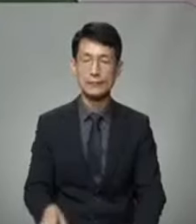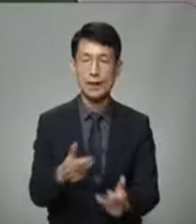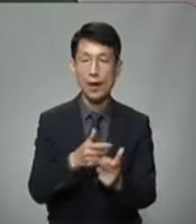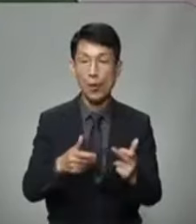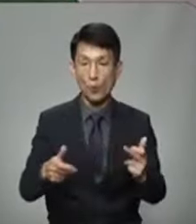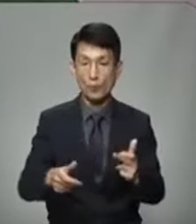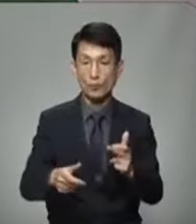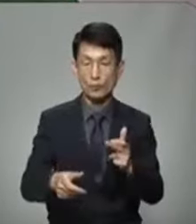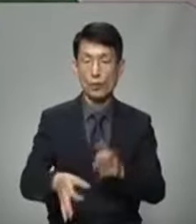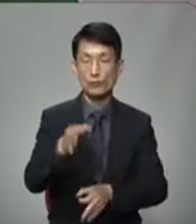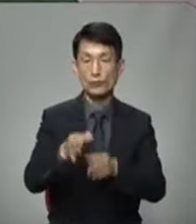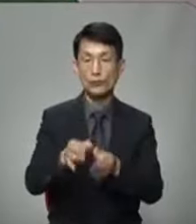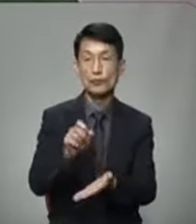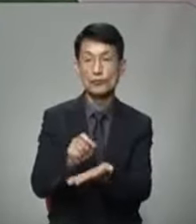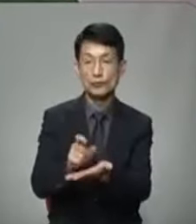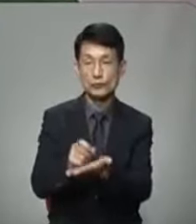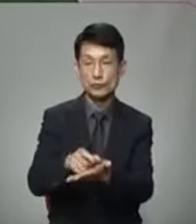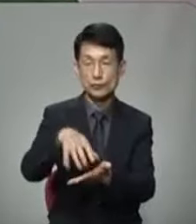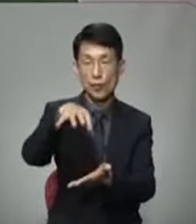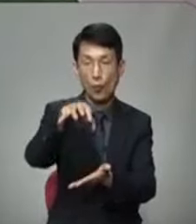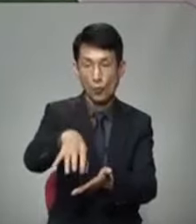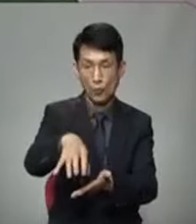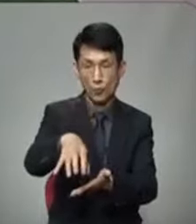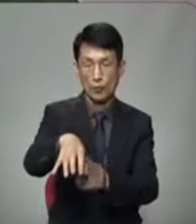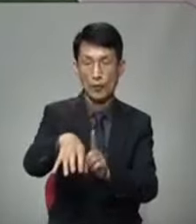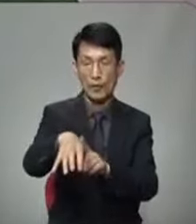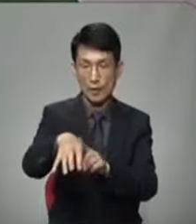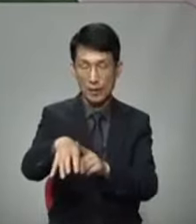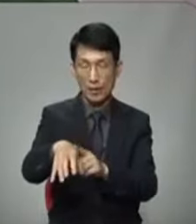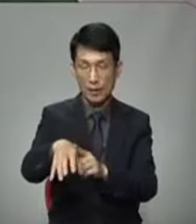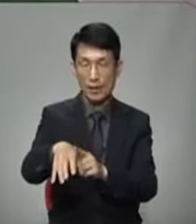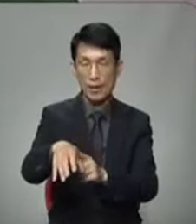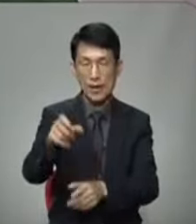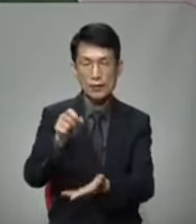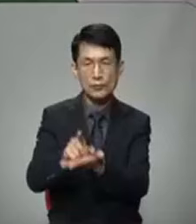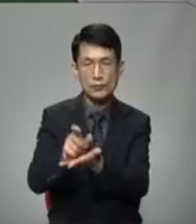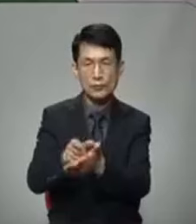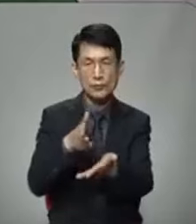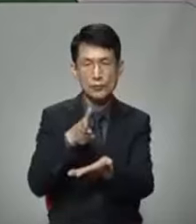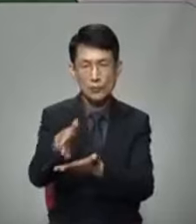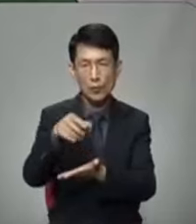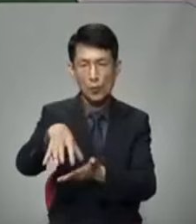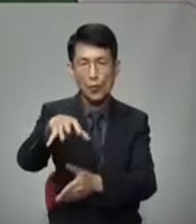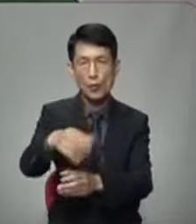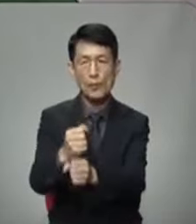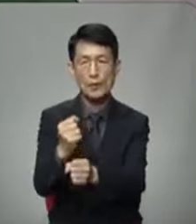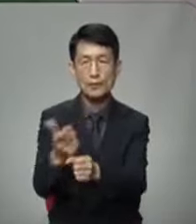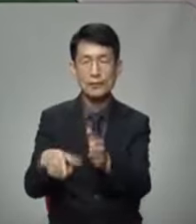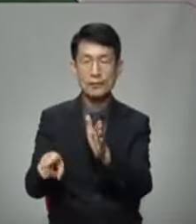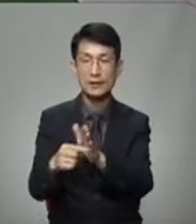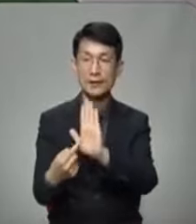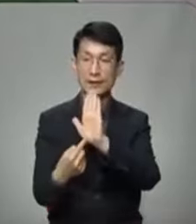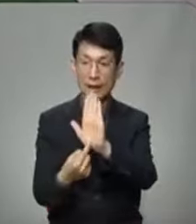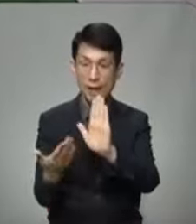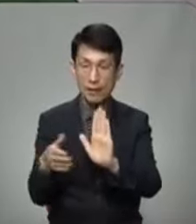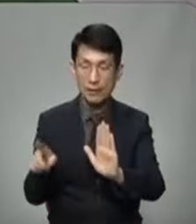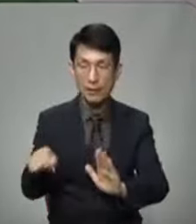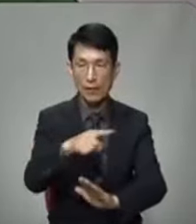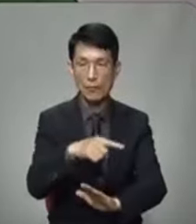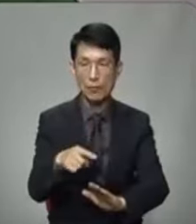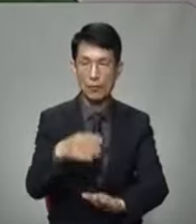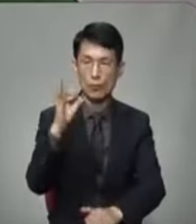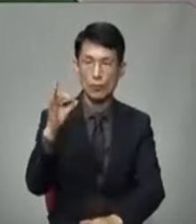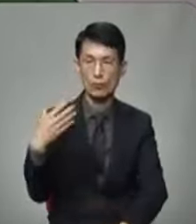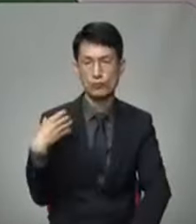강원도가 강원FC 홈 경기장으로 활용될 축구 전용 경기장 건립을 추진했지만 재정 부담과 지역 간 경쟁 과열